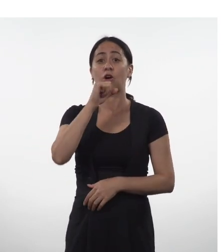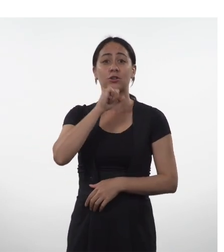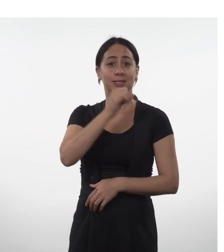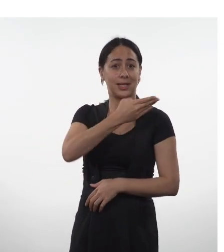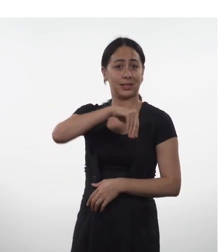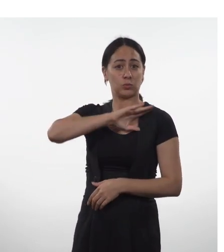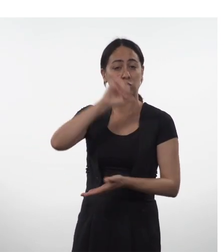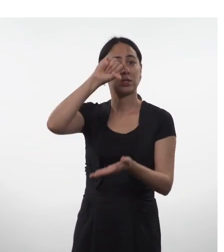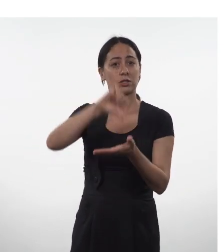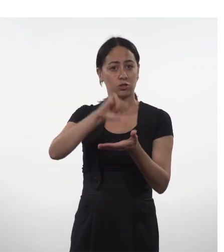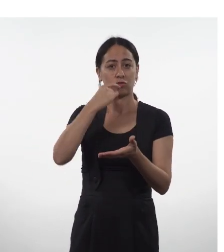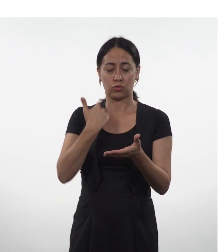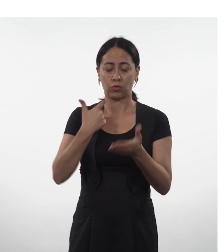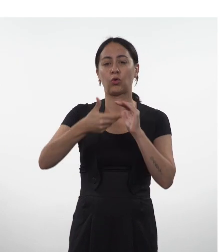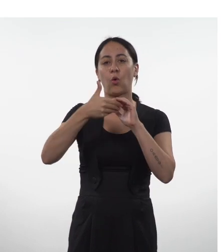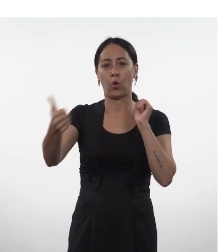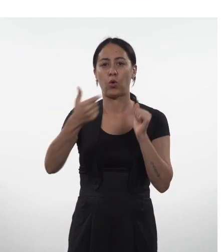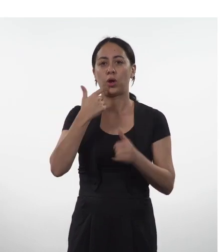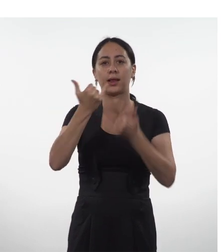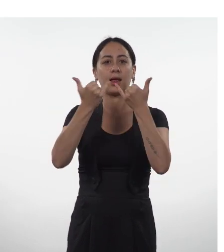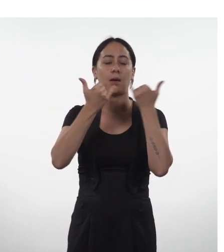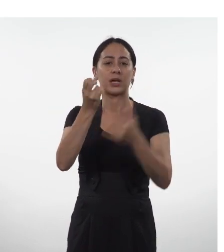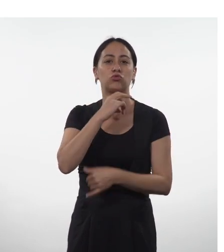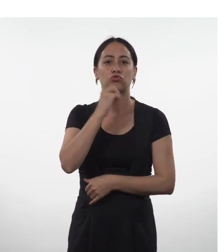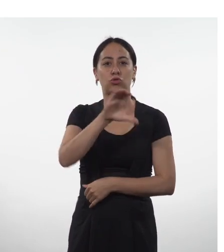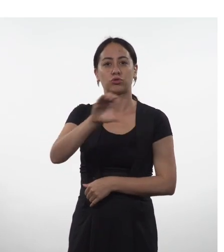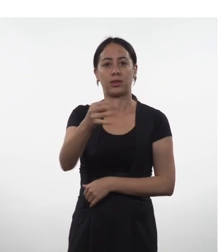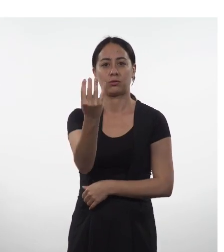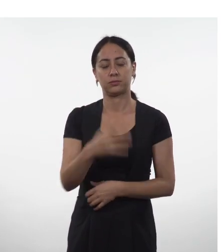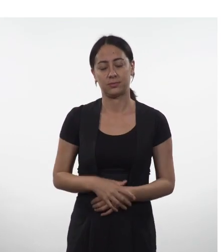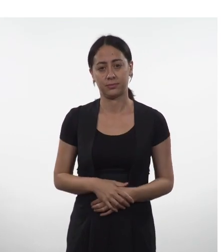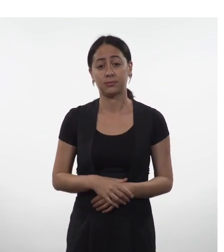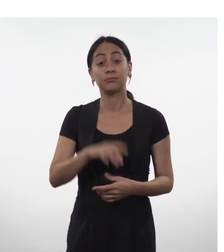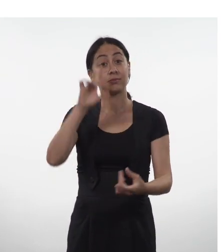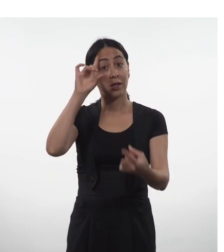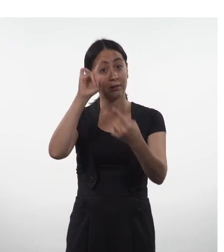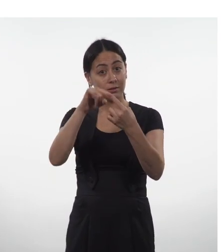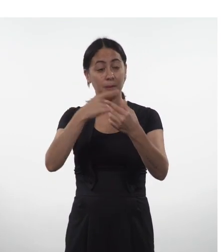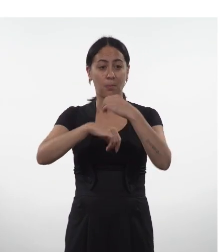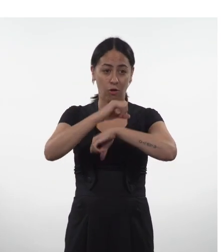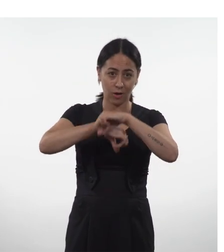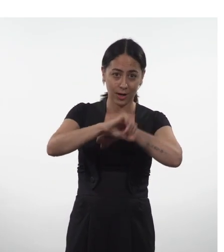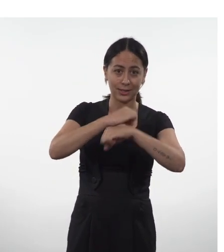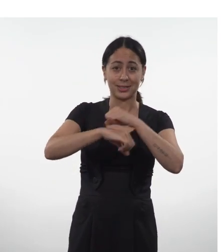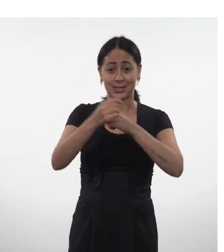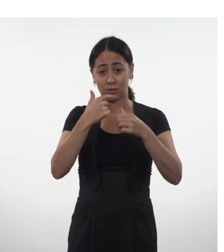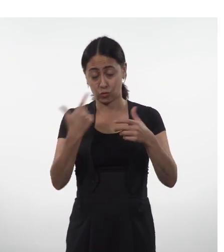Centre national relais des appels urgents 114 au niveau de la conception, de la mise en place et du